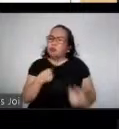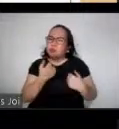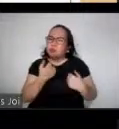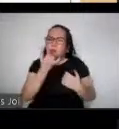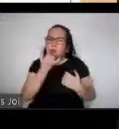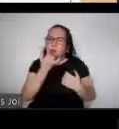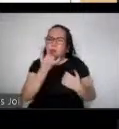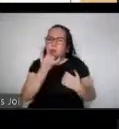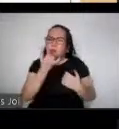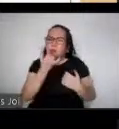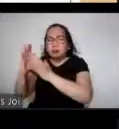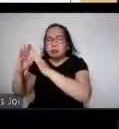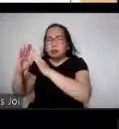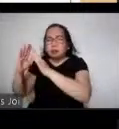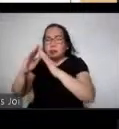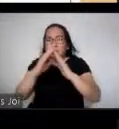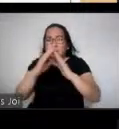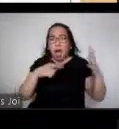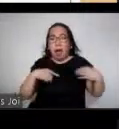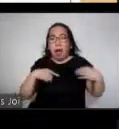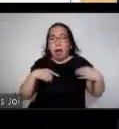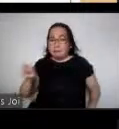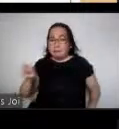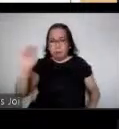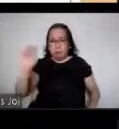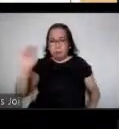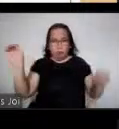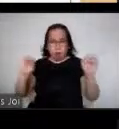komunidad namin, hindi naman ako nag-mall.